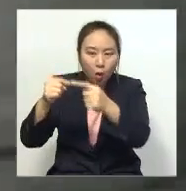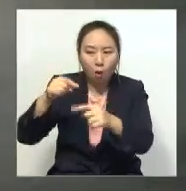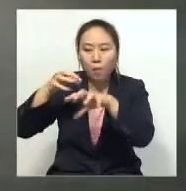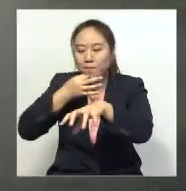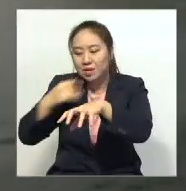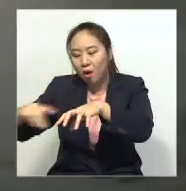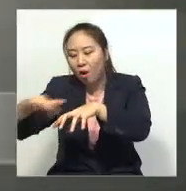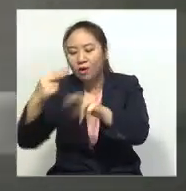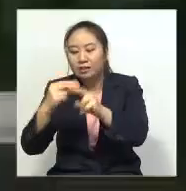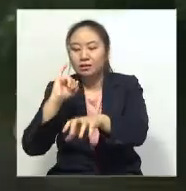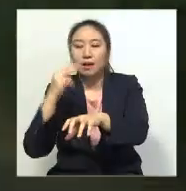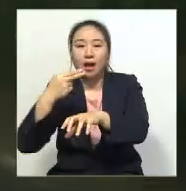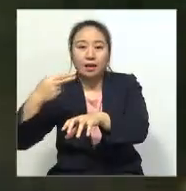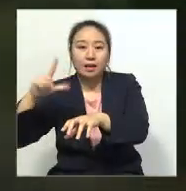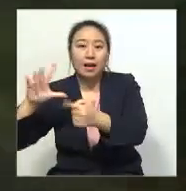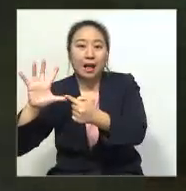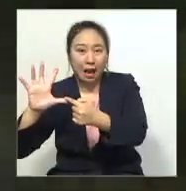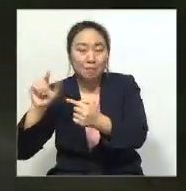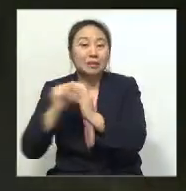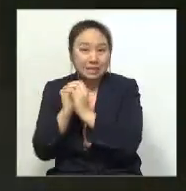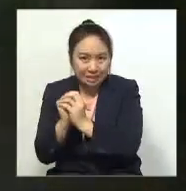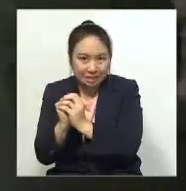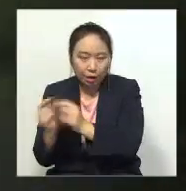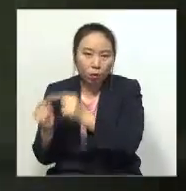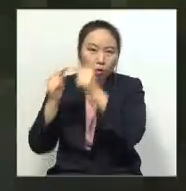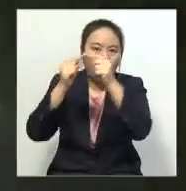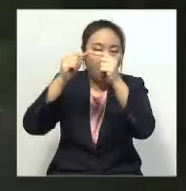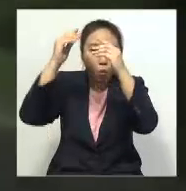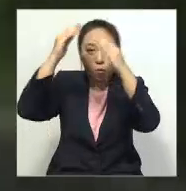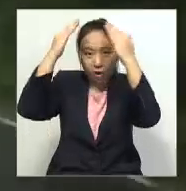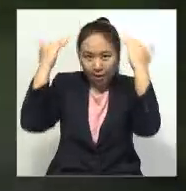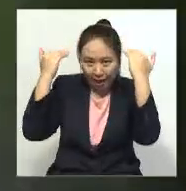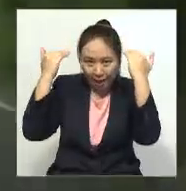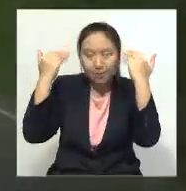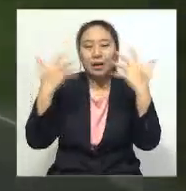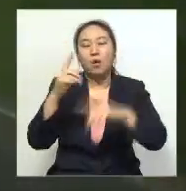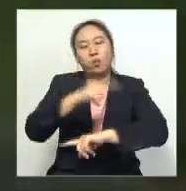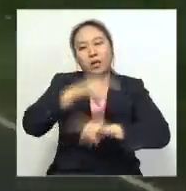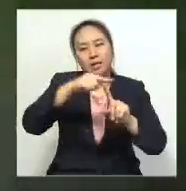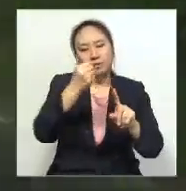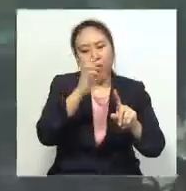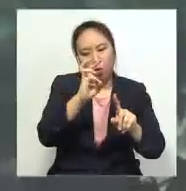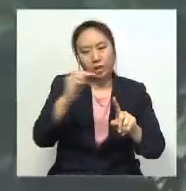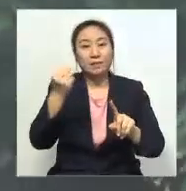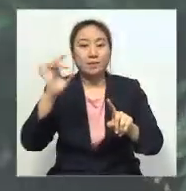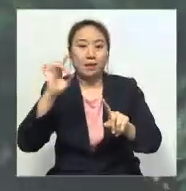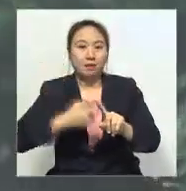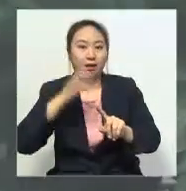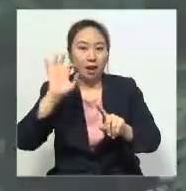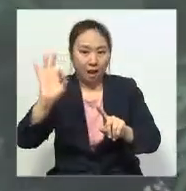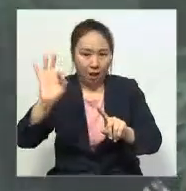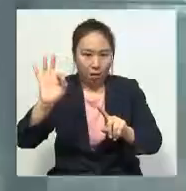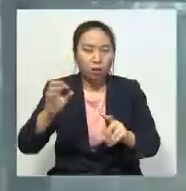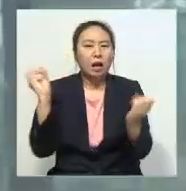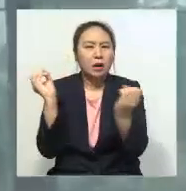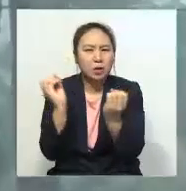เข้าสู่ประเทศเวียดนามตอนบนและประเทศจีนตอนใต้ในช่วงวันที่16-18กันยายนส่งผลให้มรสุมตะวัน